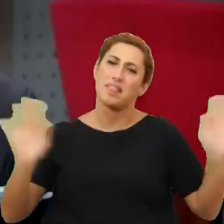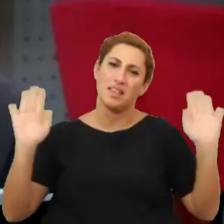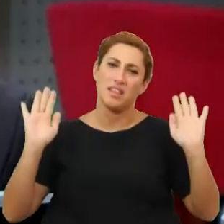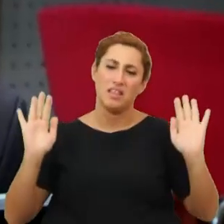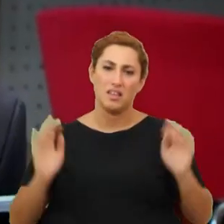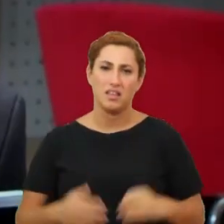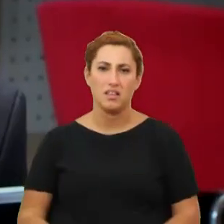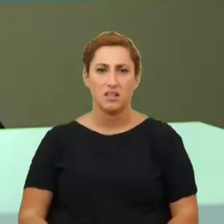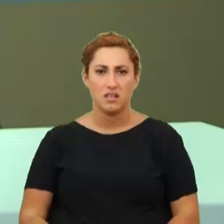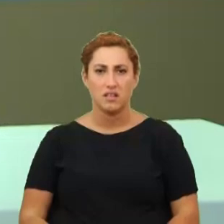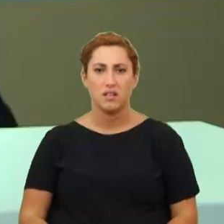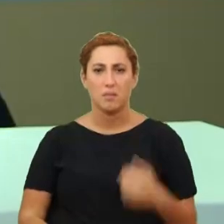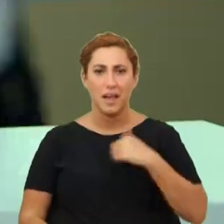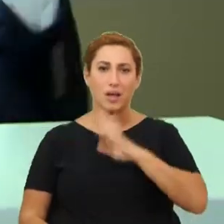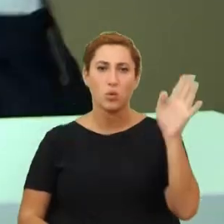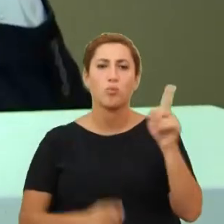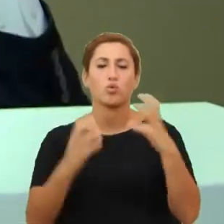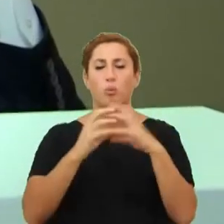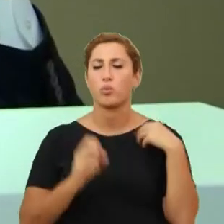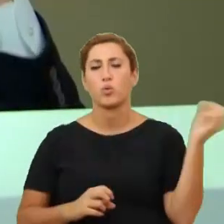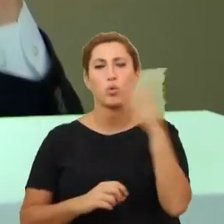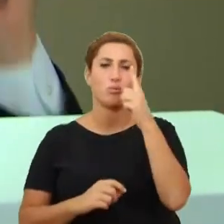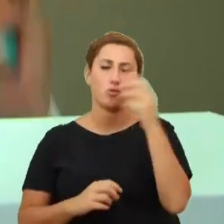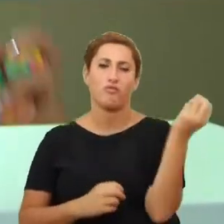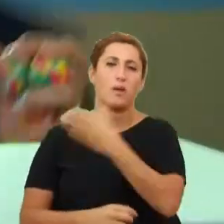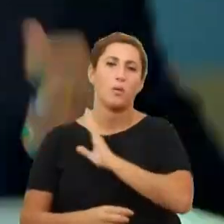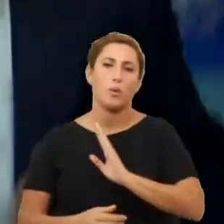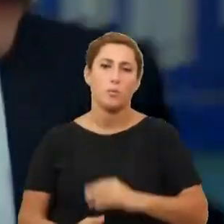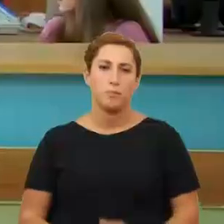Bitti. Ben de gidiyorum, götürüyorum bu topları Müdür Bey'e.